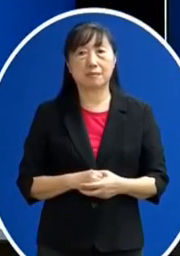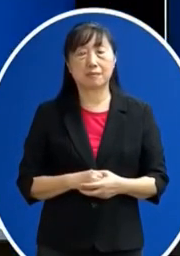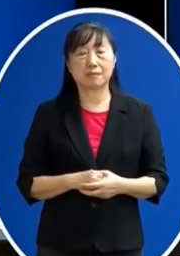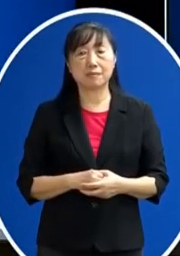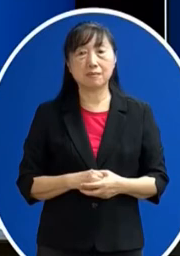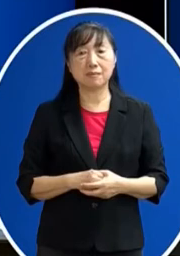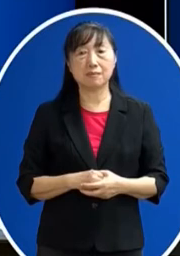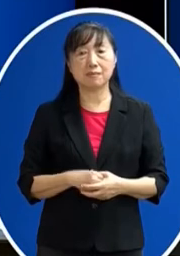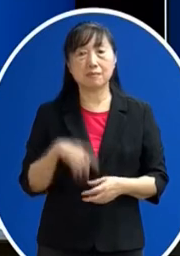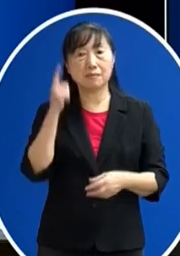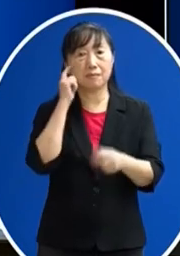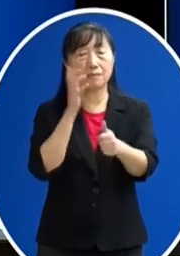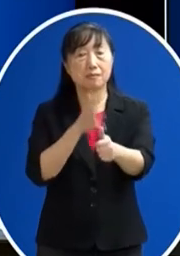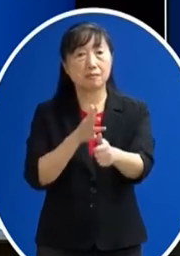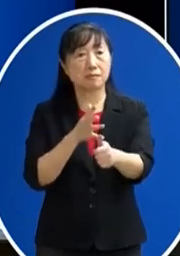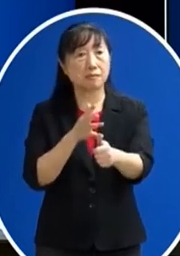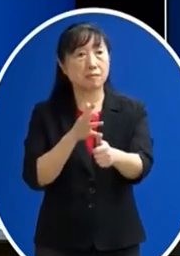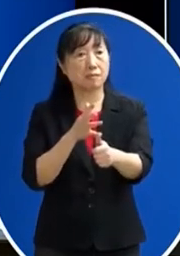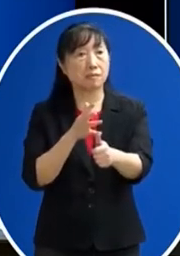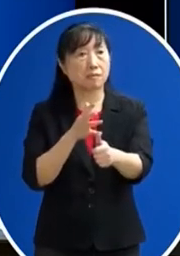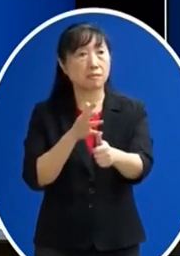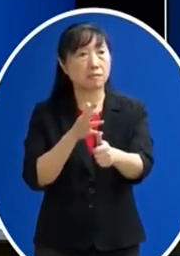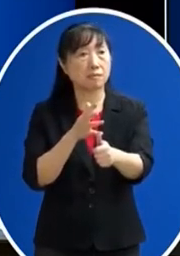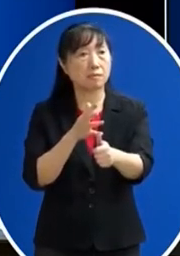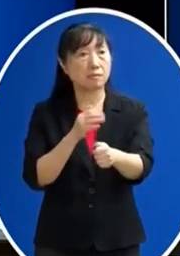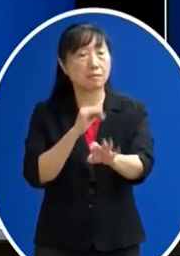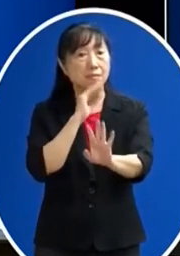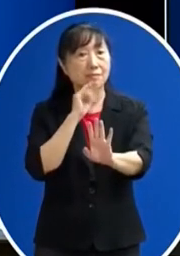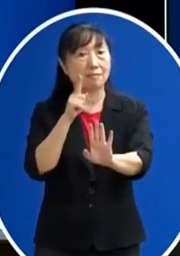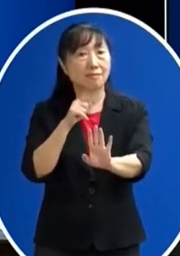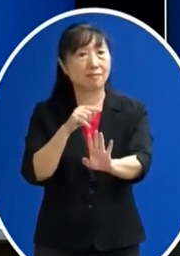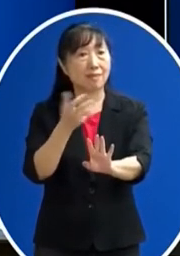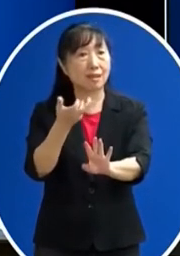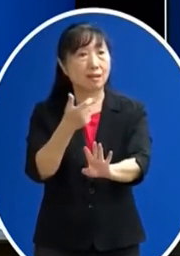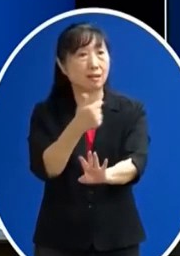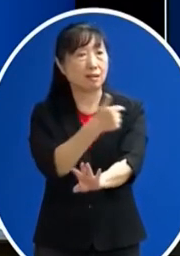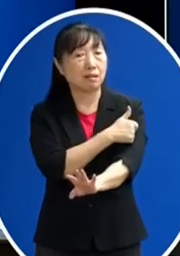长官好，想要请教鸿海那个疫苗的装覆。